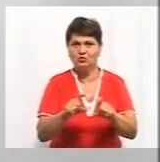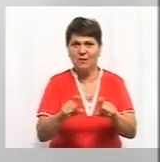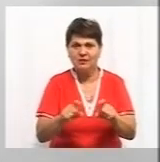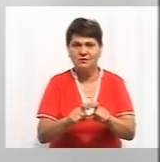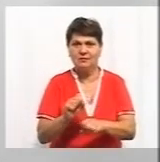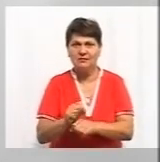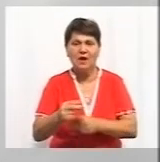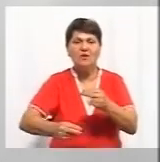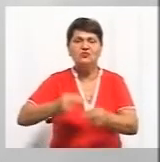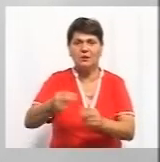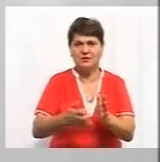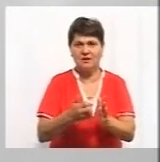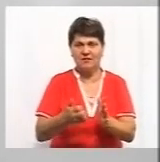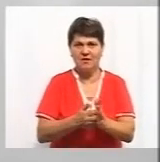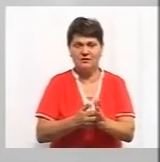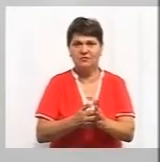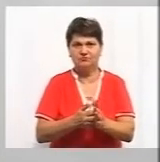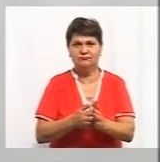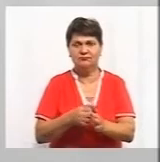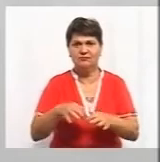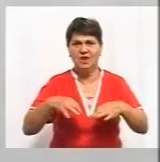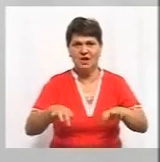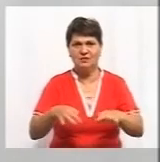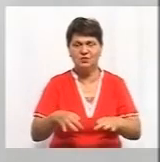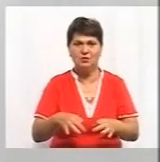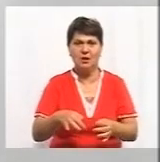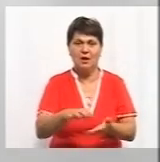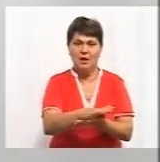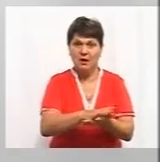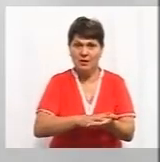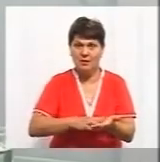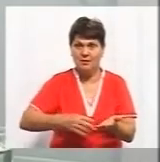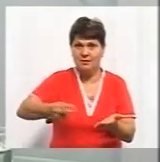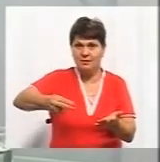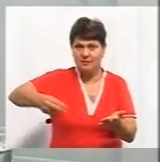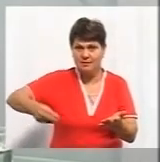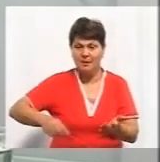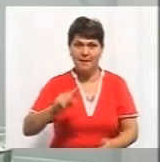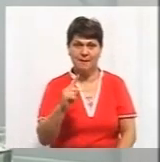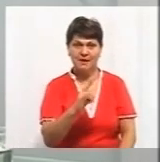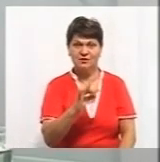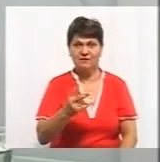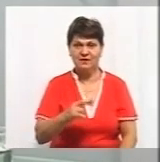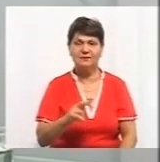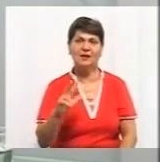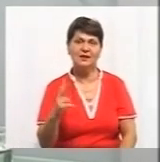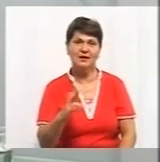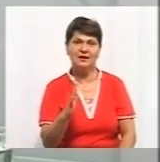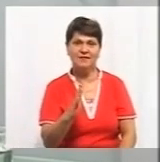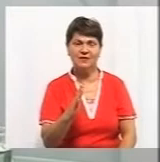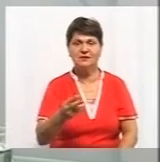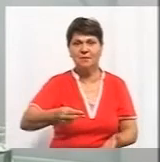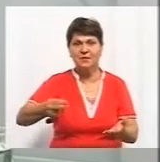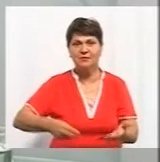навпаки через нестачу транспорту, зазначає авторка петиції. Початок збору підписів 1 вересня, станом на 3 вересня її